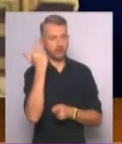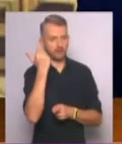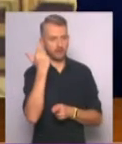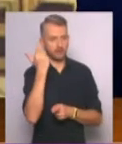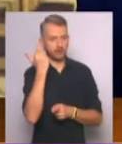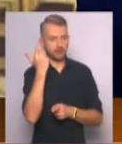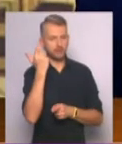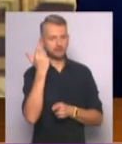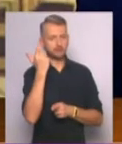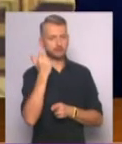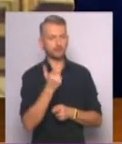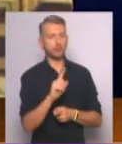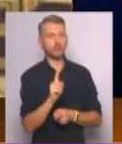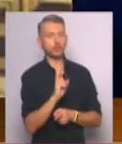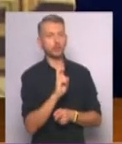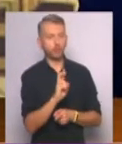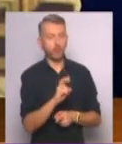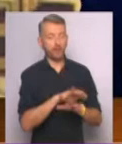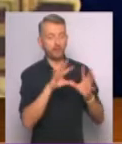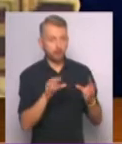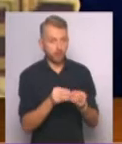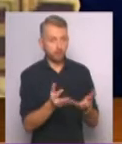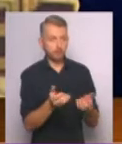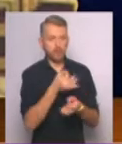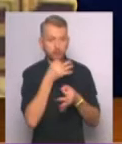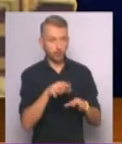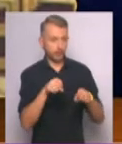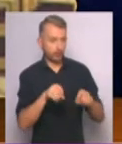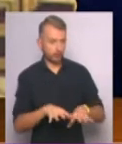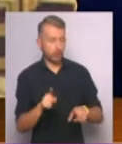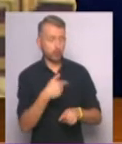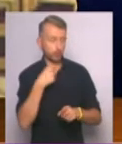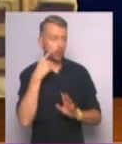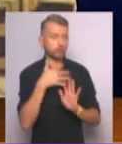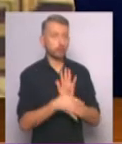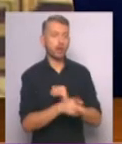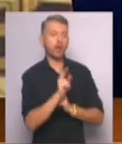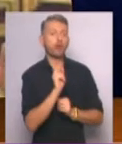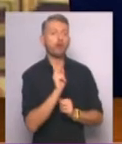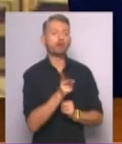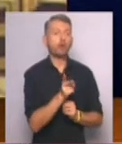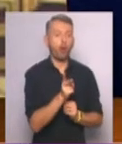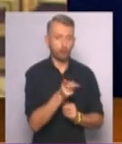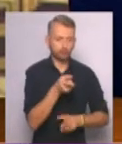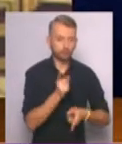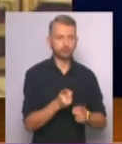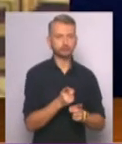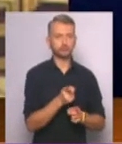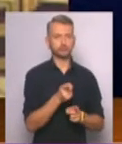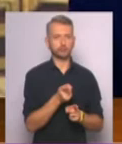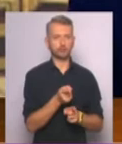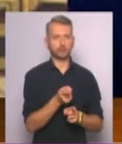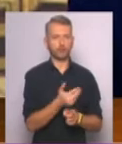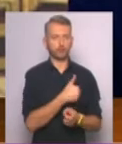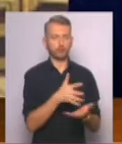реальних власників, для того, щоб взагалі приймати будь-які рішення, щоб ми розуміли, хто стоїть за цими претендентами. Але,